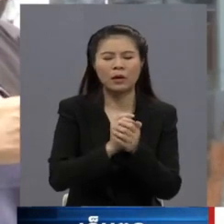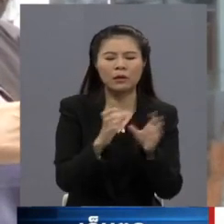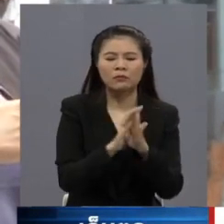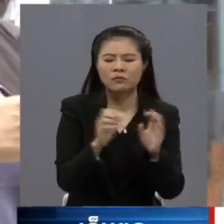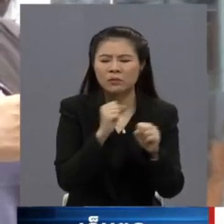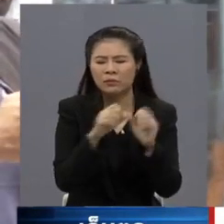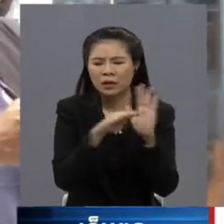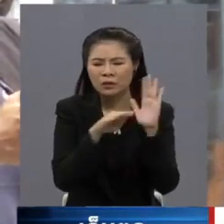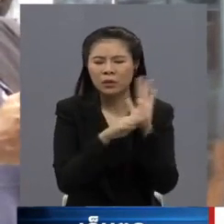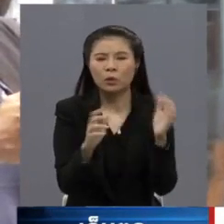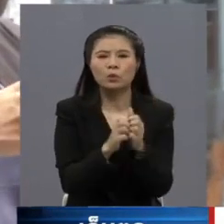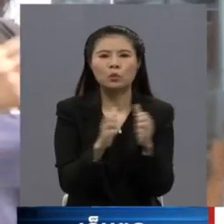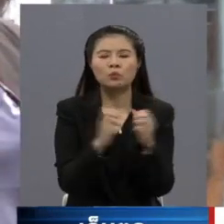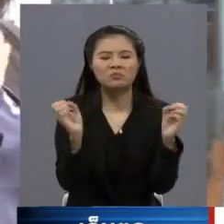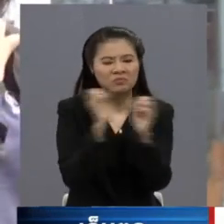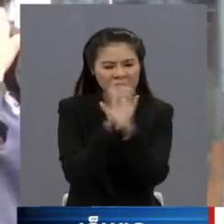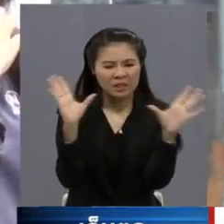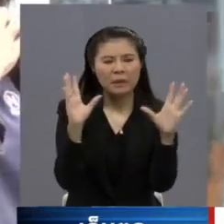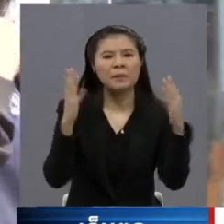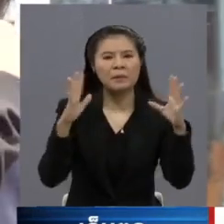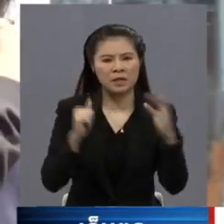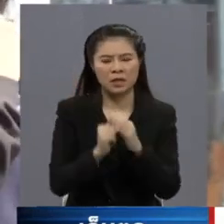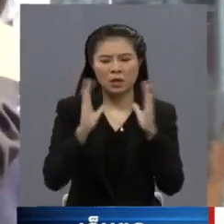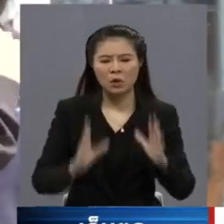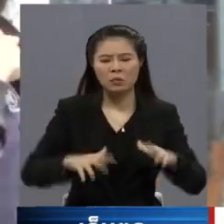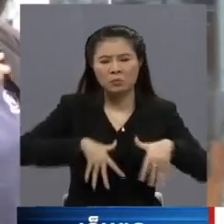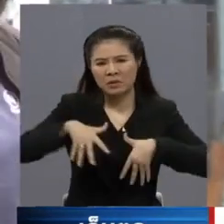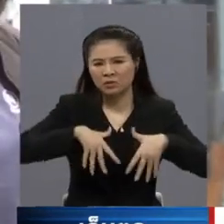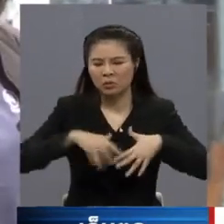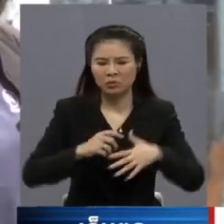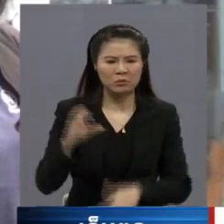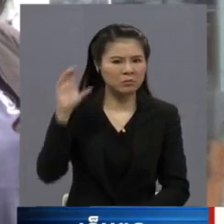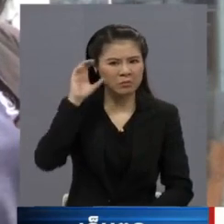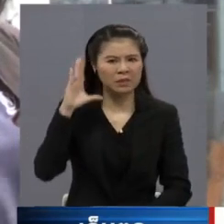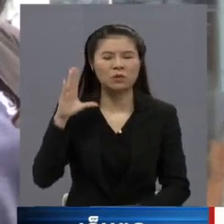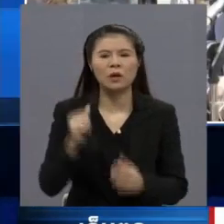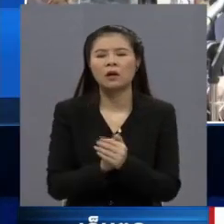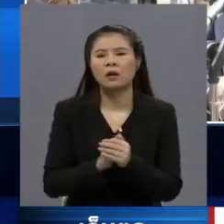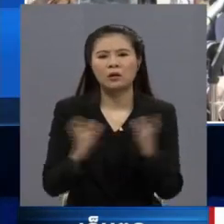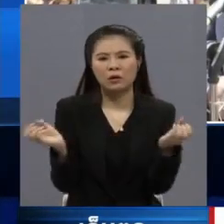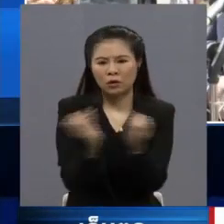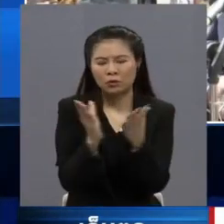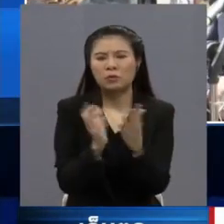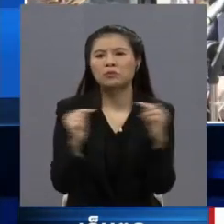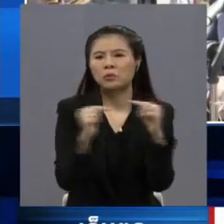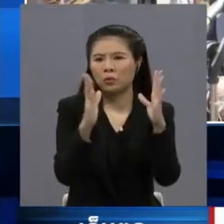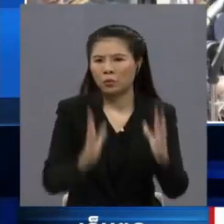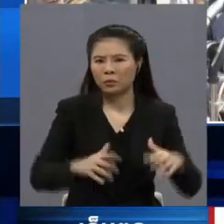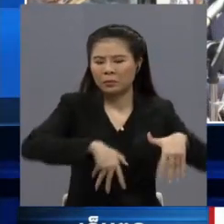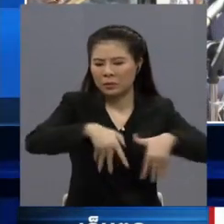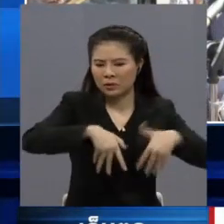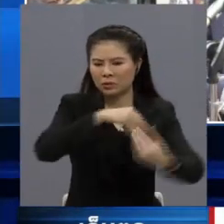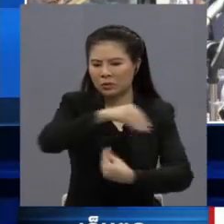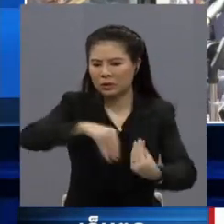องมันจะก่อให้เกิดความกังวลในเสถียรภาพในการเมืองแบบนี้แล้วมันก็จะกระทบกับหลายภาคส่วนทั้งภาคประชาชนภาคธุรกิจที่ก